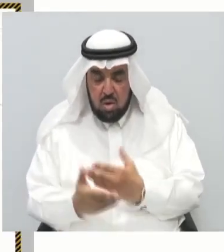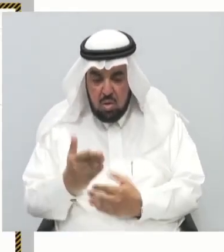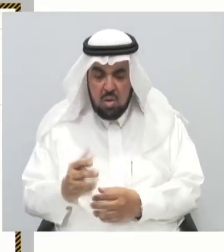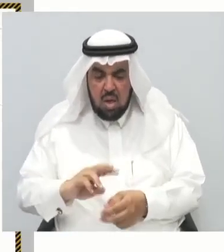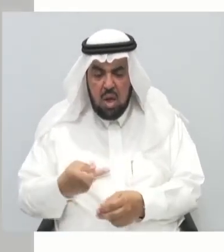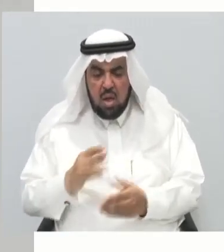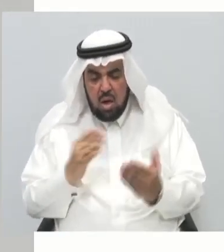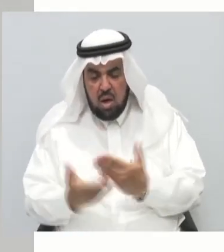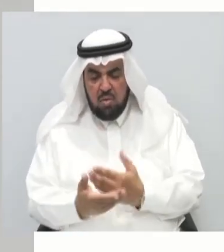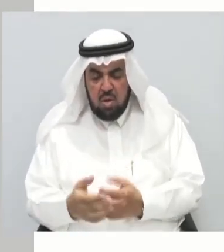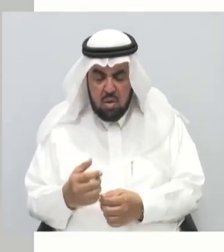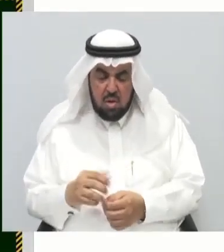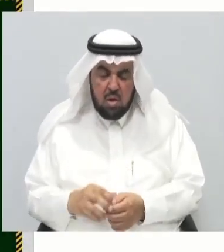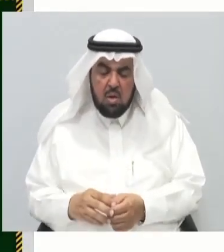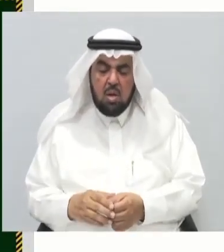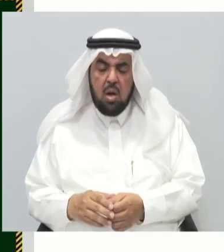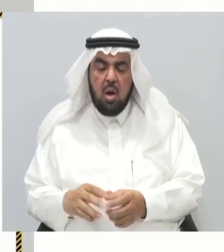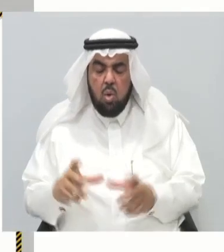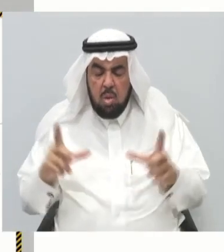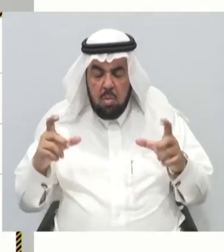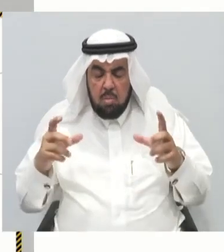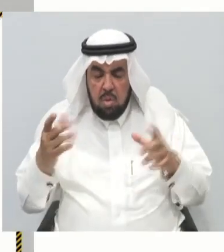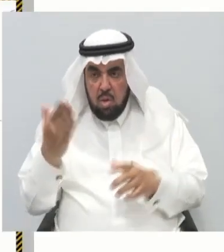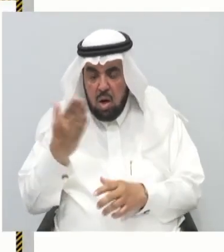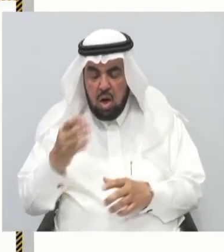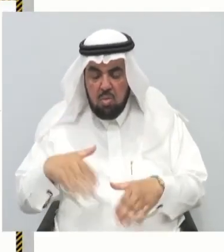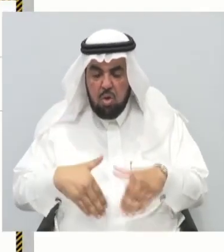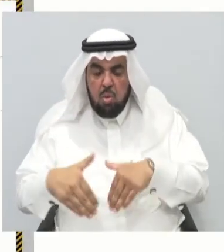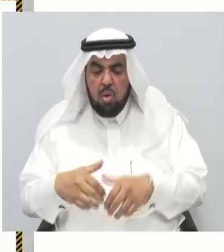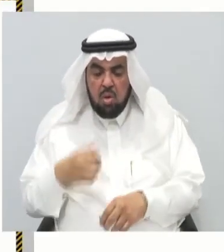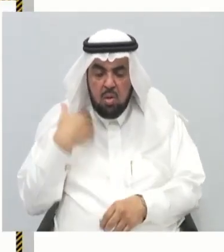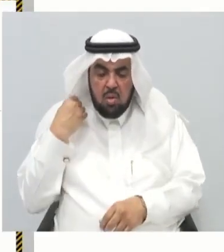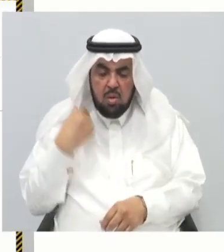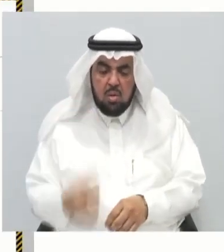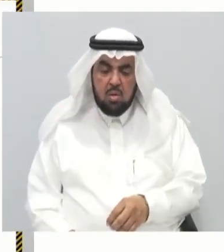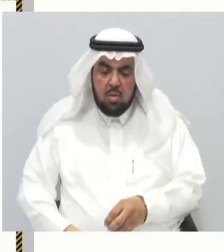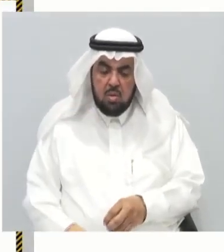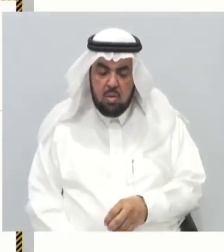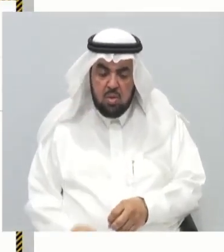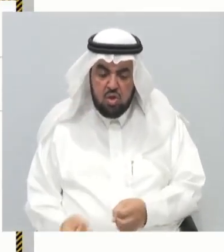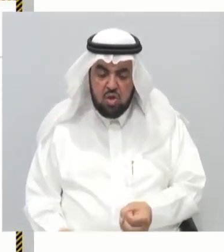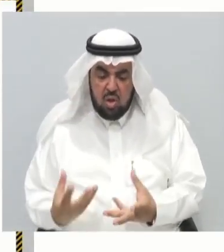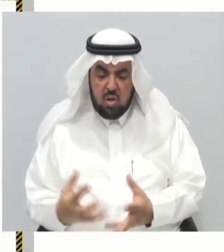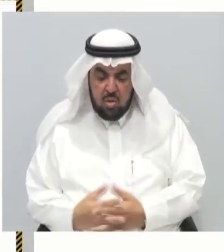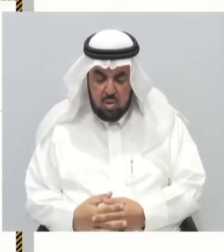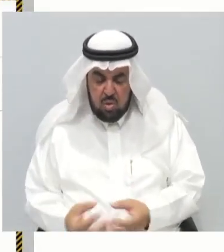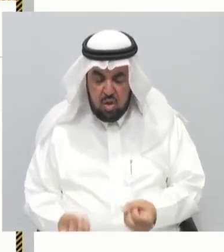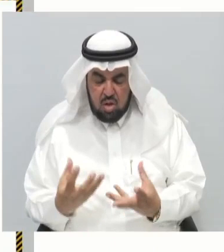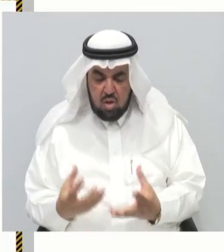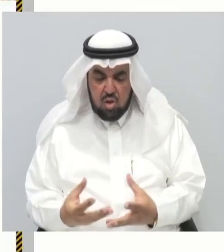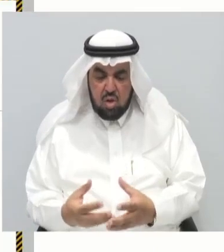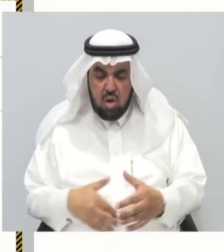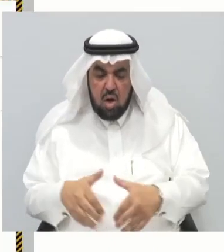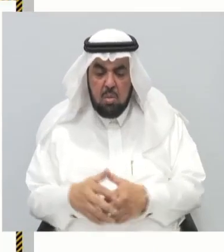نستطيع تغيير الخلفيه او المنظر الخاص بروبوت باي خلفيه انا اريدها ونقوم بتشغيل